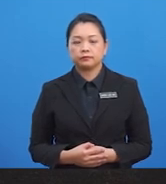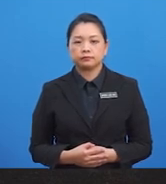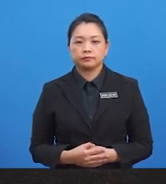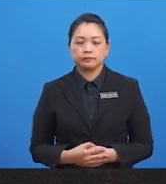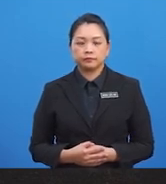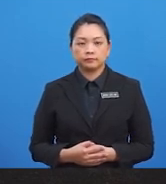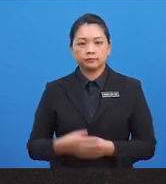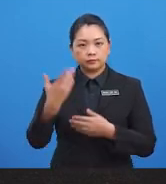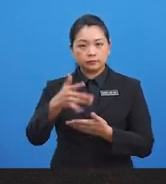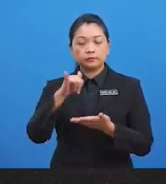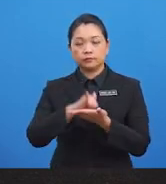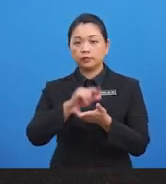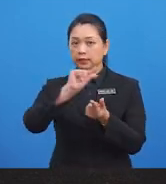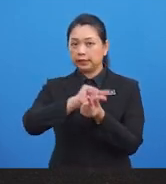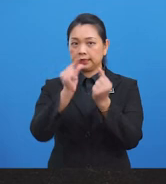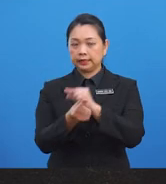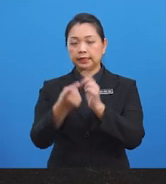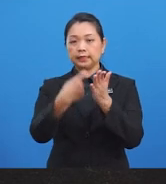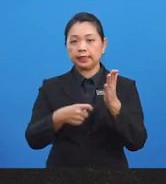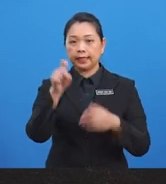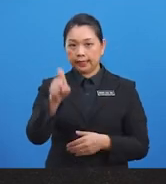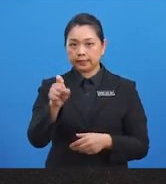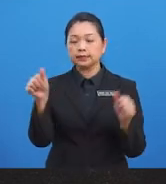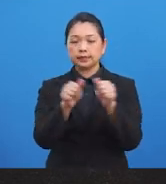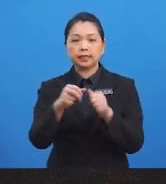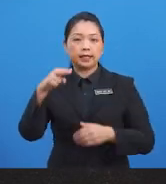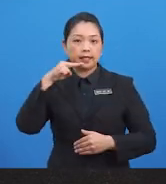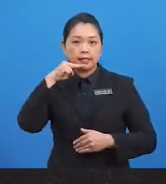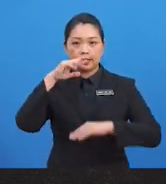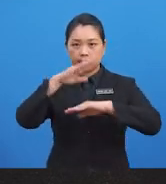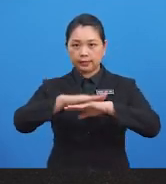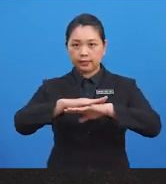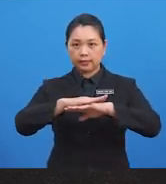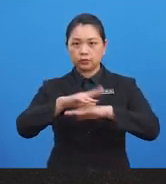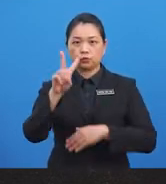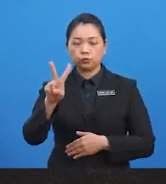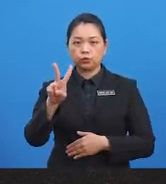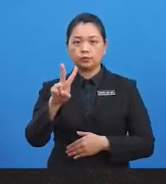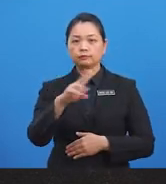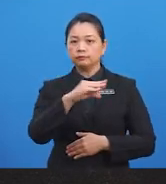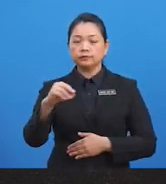dengan nilai had, iaitu bermula dengan had atas, iaitu 2.